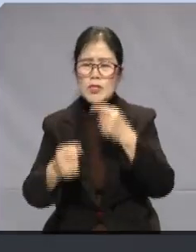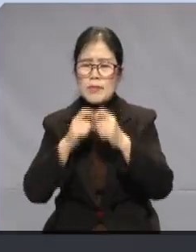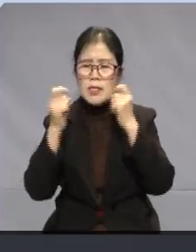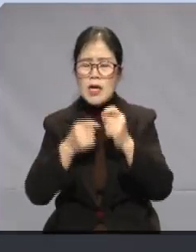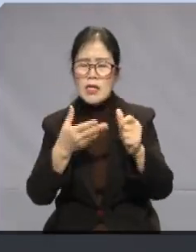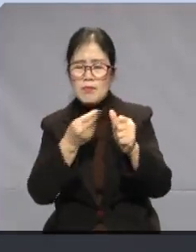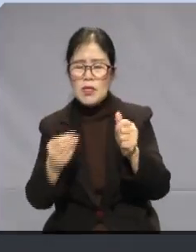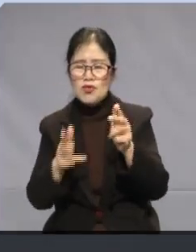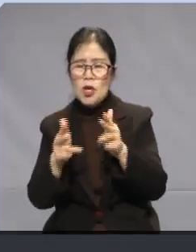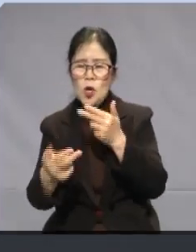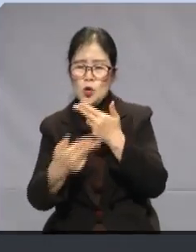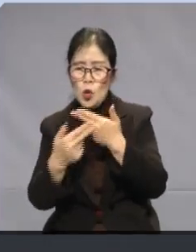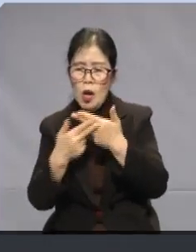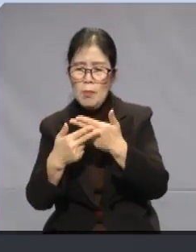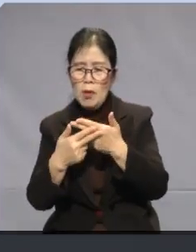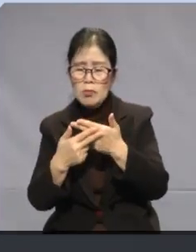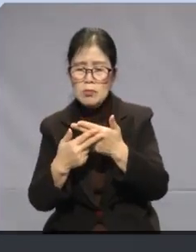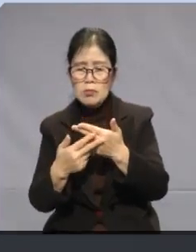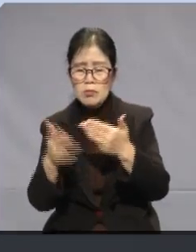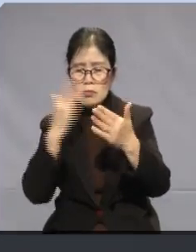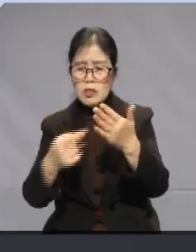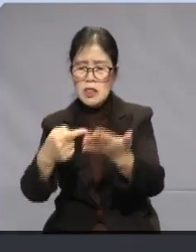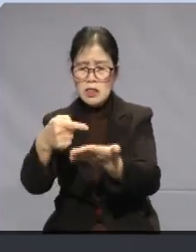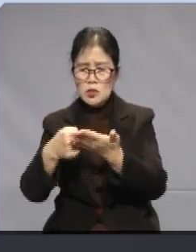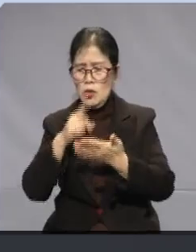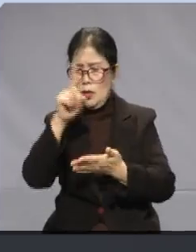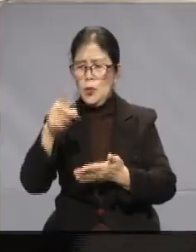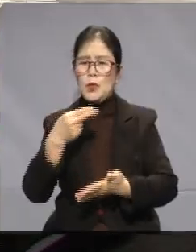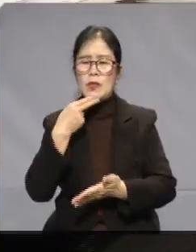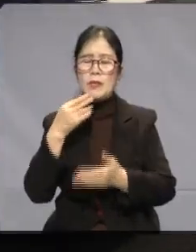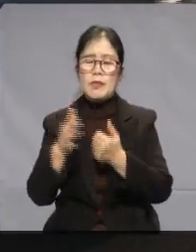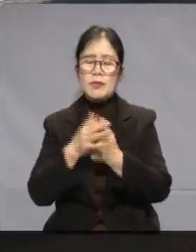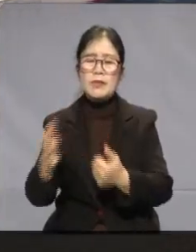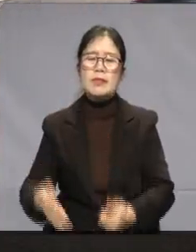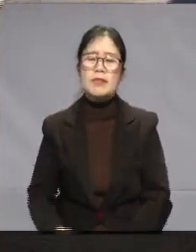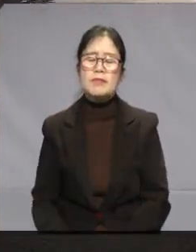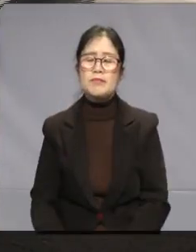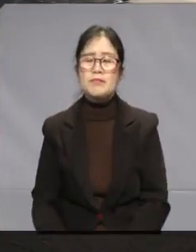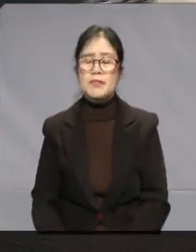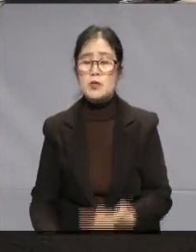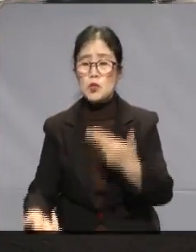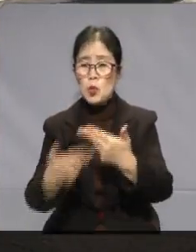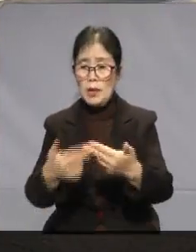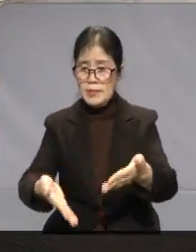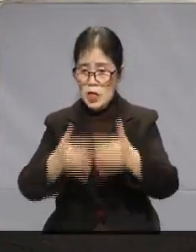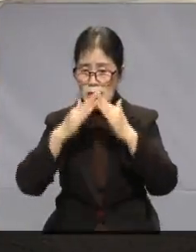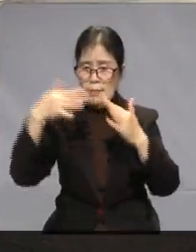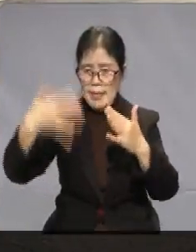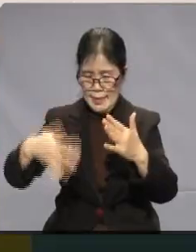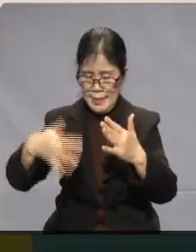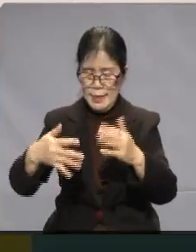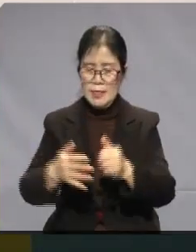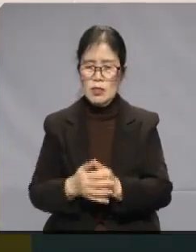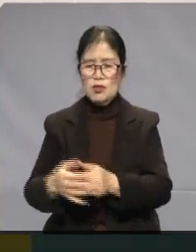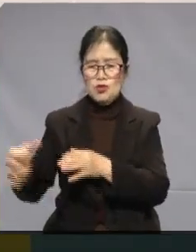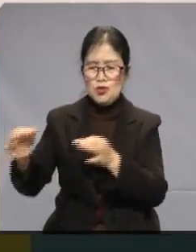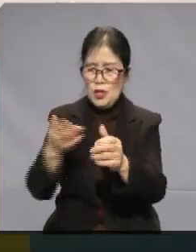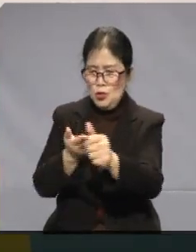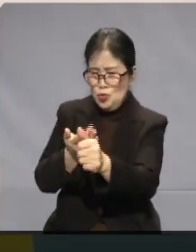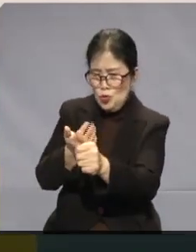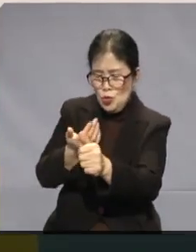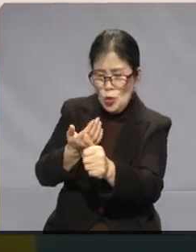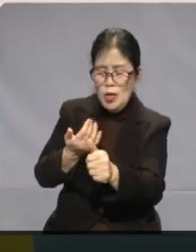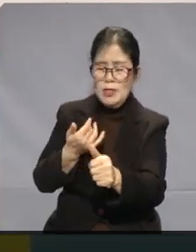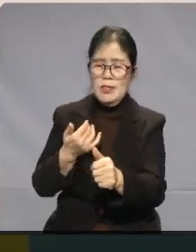임대주택 조합원 모집 신고는 단 한 건도 없기 때문입니다 아직 조합이 설립되지 않았거나 투자를 유도하는